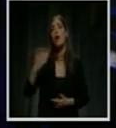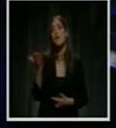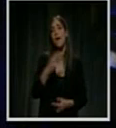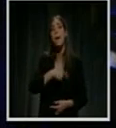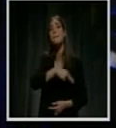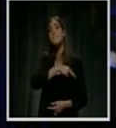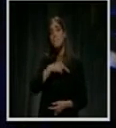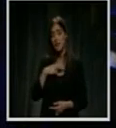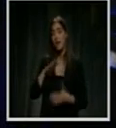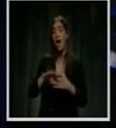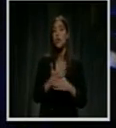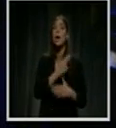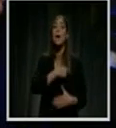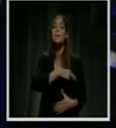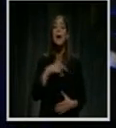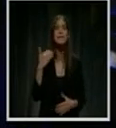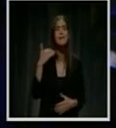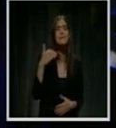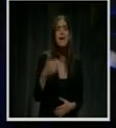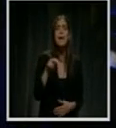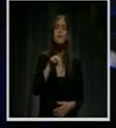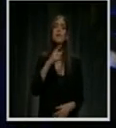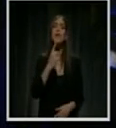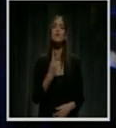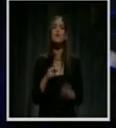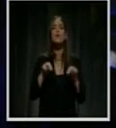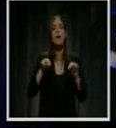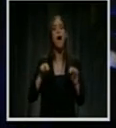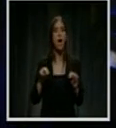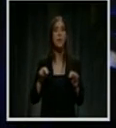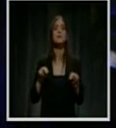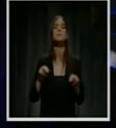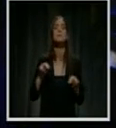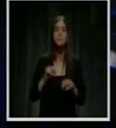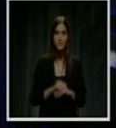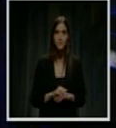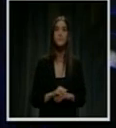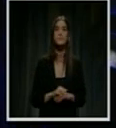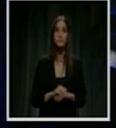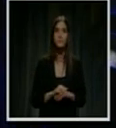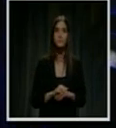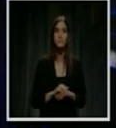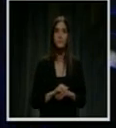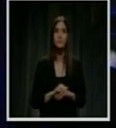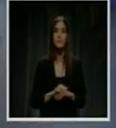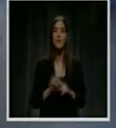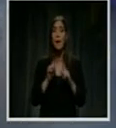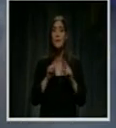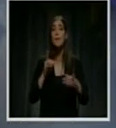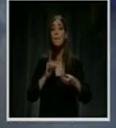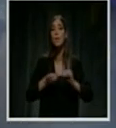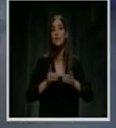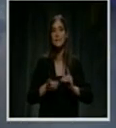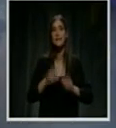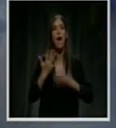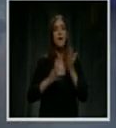kien kapaċi dejjem joffri n-newtralità tiegħu u t-tisħiħ tal-messaġġ. Grazzi Prim Ministru. Mill politika l-affarijiet barranin se